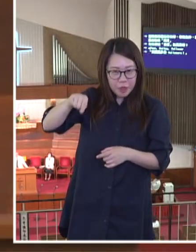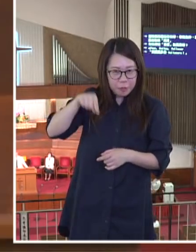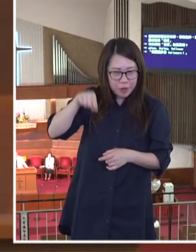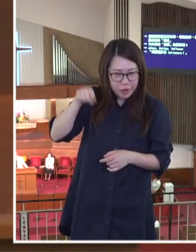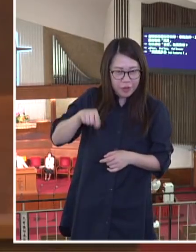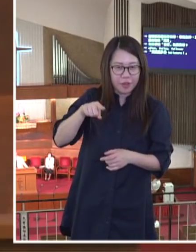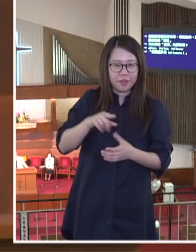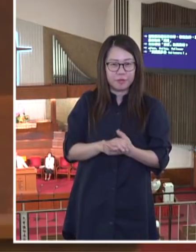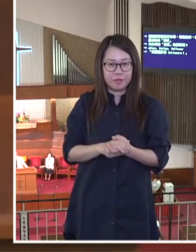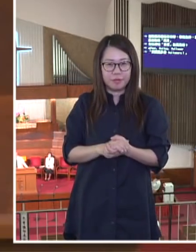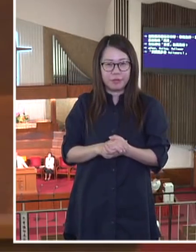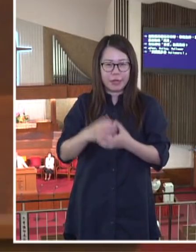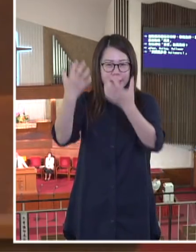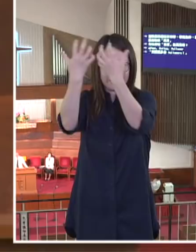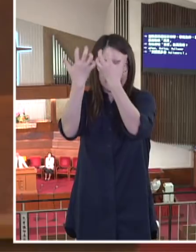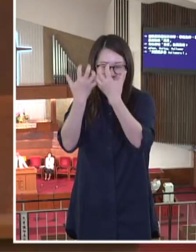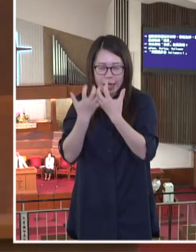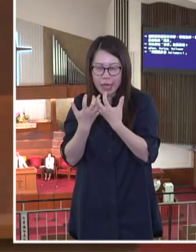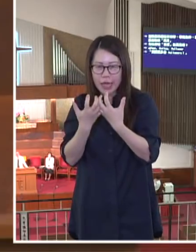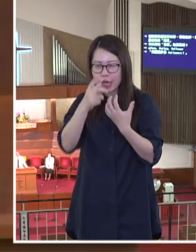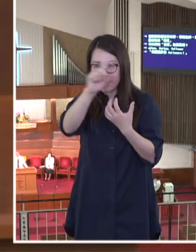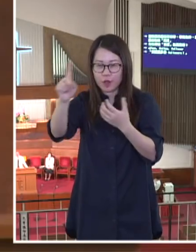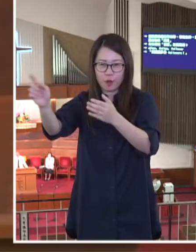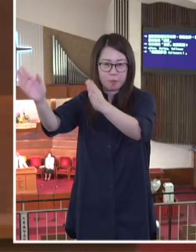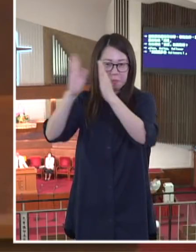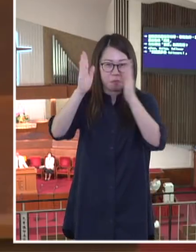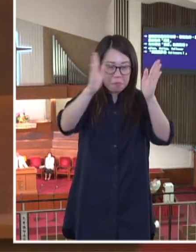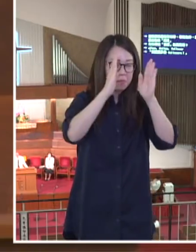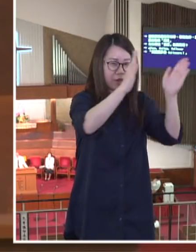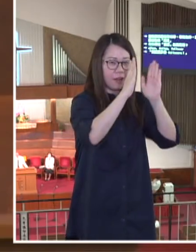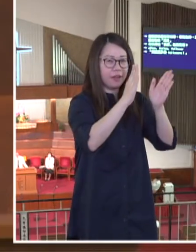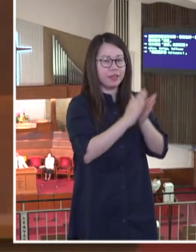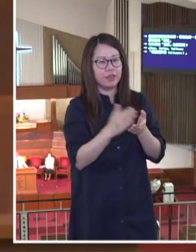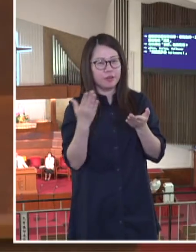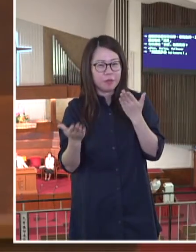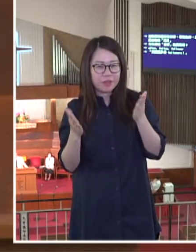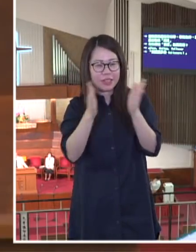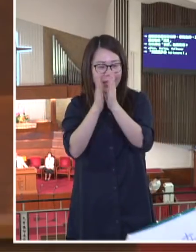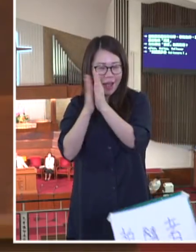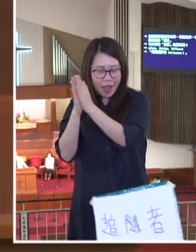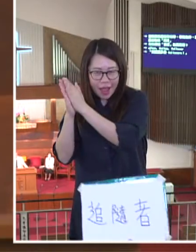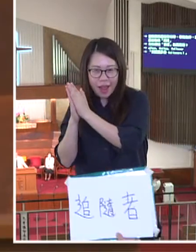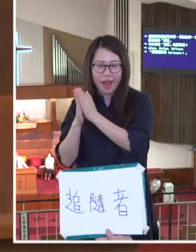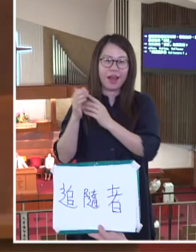你有幾多 followers 係嘛？呢個其中一個，甚至更加重要，依家要睇你有幾多咩啊